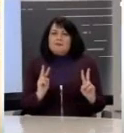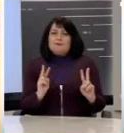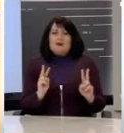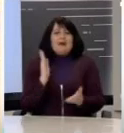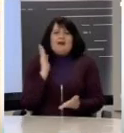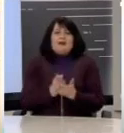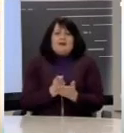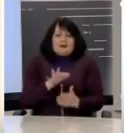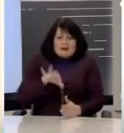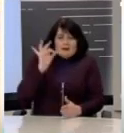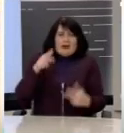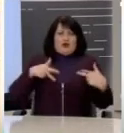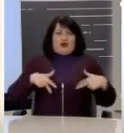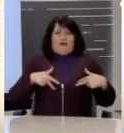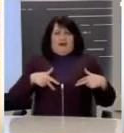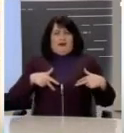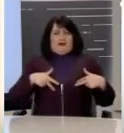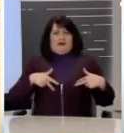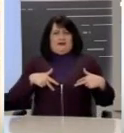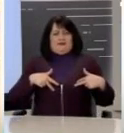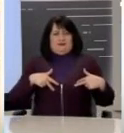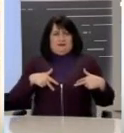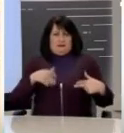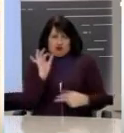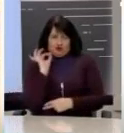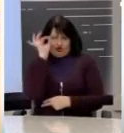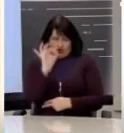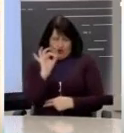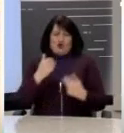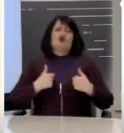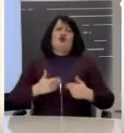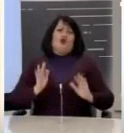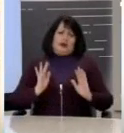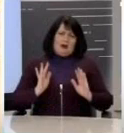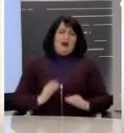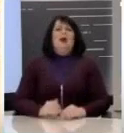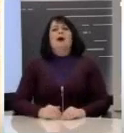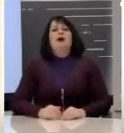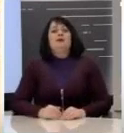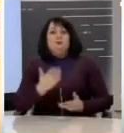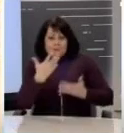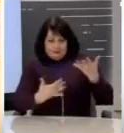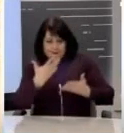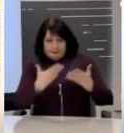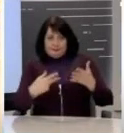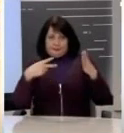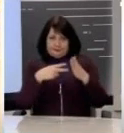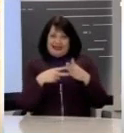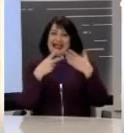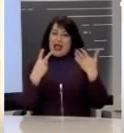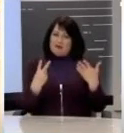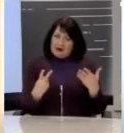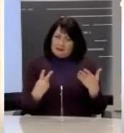επιλογή της κυβέρνησης, δεν είναι επιδίωξη της κυβέρνησης. Τόσο ο προϋπολογισμός του